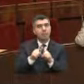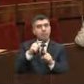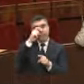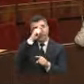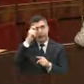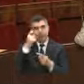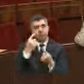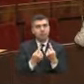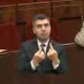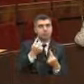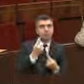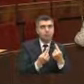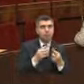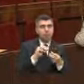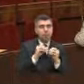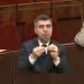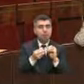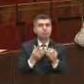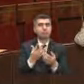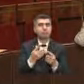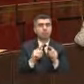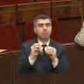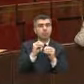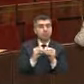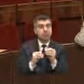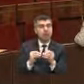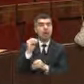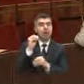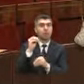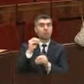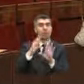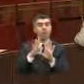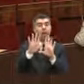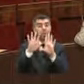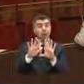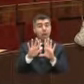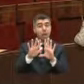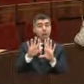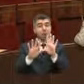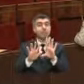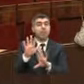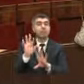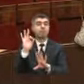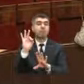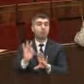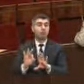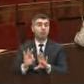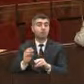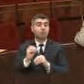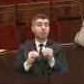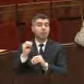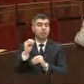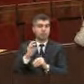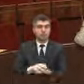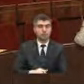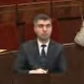كتصاعد معاه يعني كيرتفع الاستهلاك بحوالي من 10 حتى 15%، معناه كيرتفع الاستهلاك. ثم أيضا